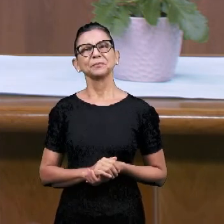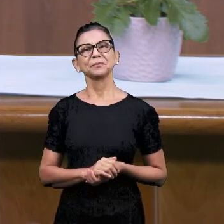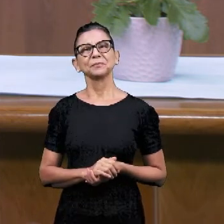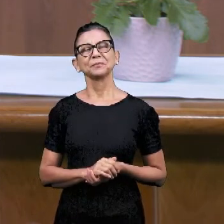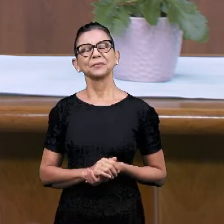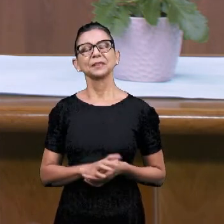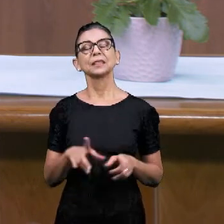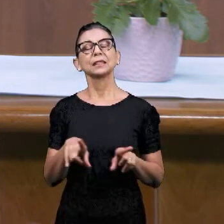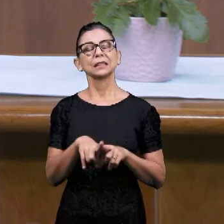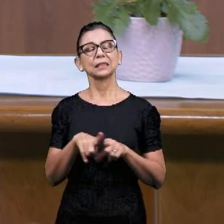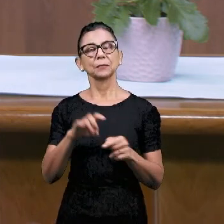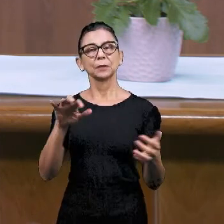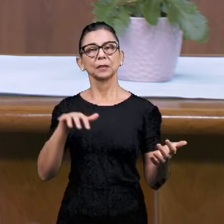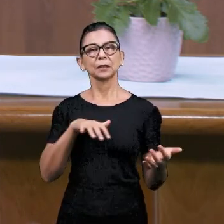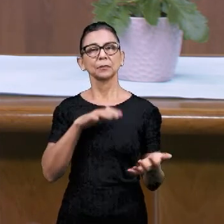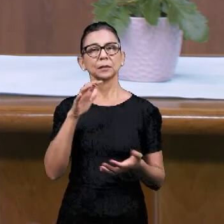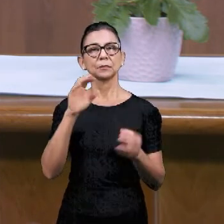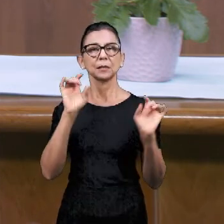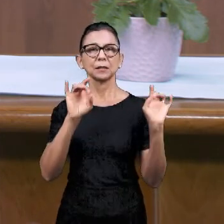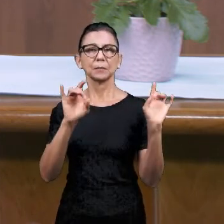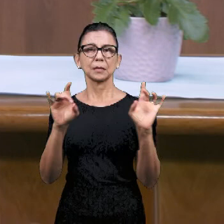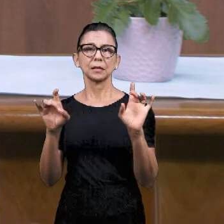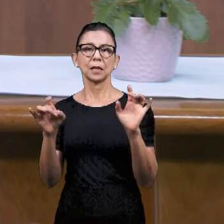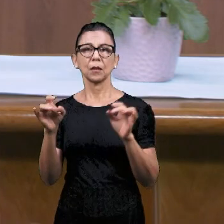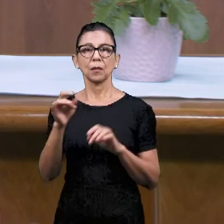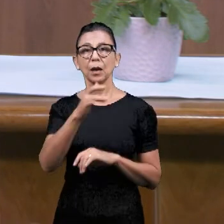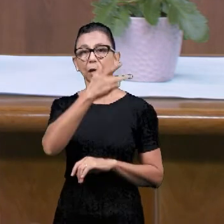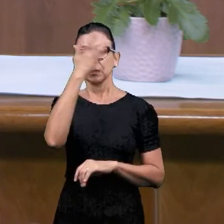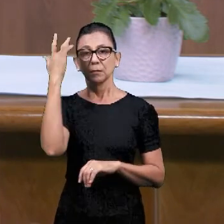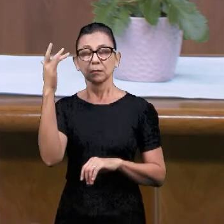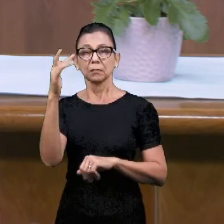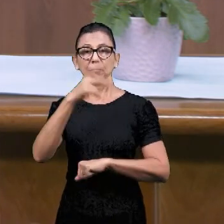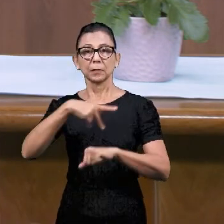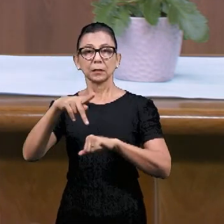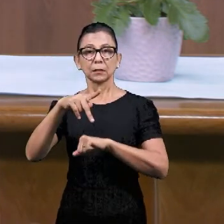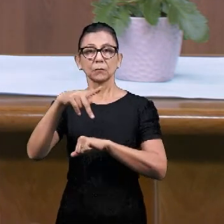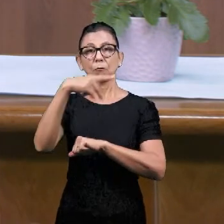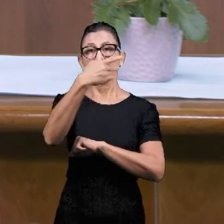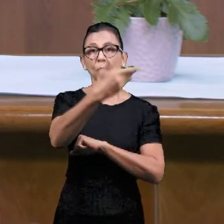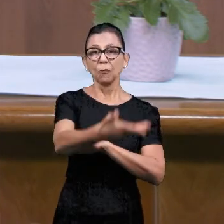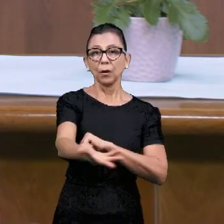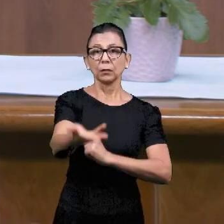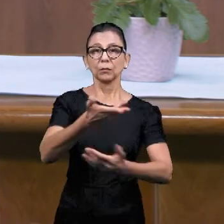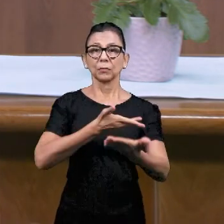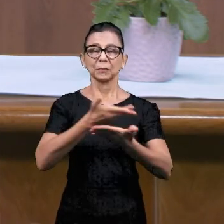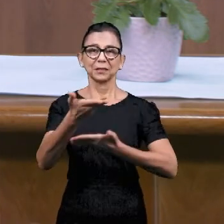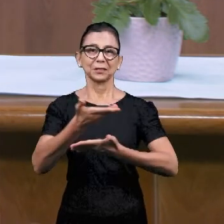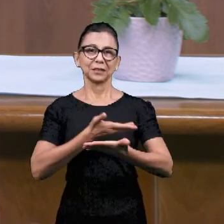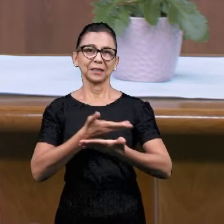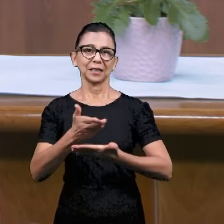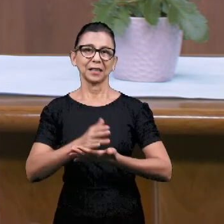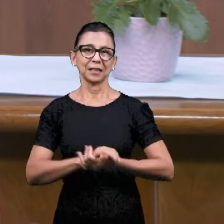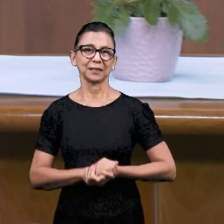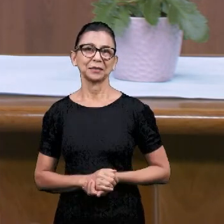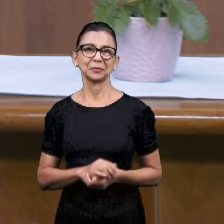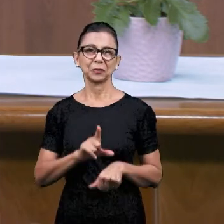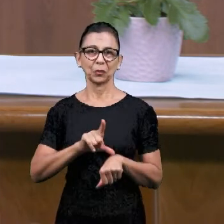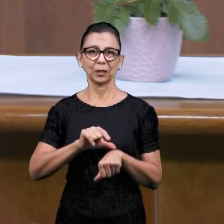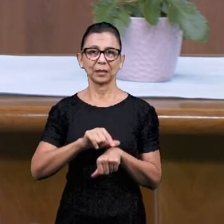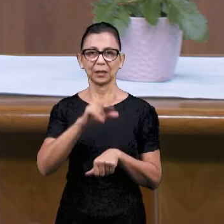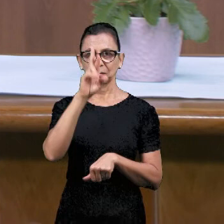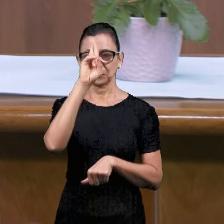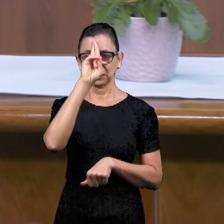participation des frères de l'étranger qui ont envoyé leurs vidéos en contribuant à cette transmission spéciale à midi.